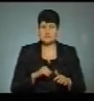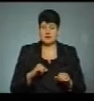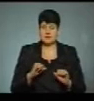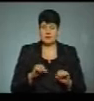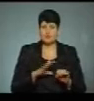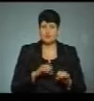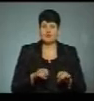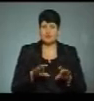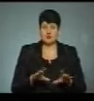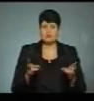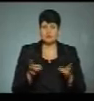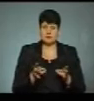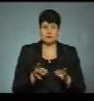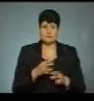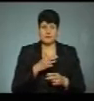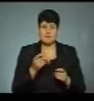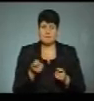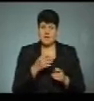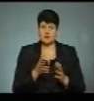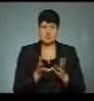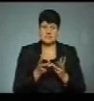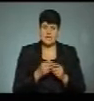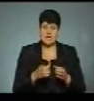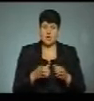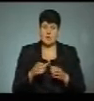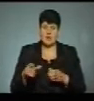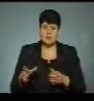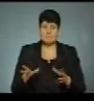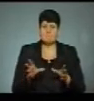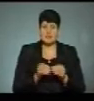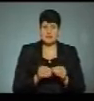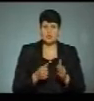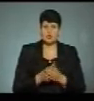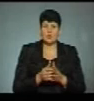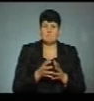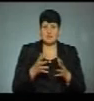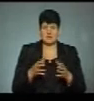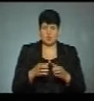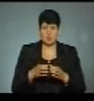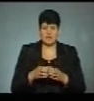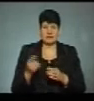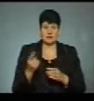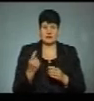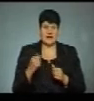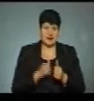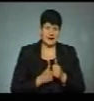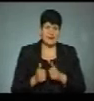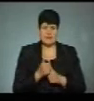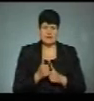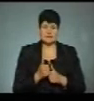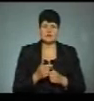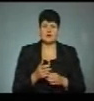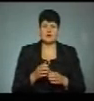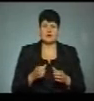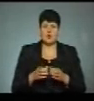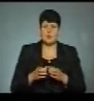вирішено, що потрібно малочисельні громади приєднати до більших громад. З його словами, Тернопільщина є одним із лідерів за кількістю малочисельних